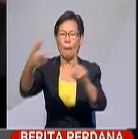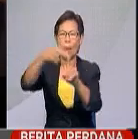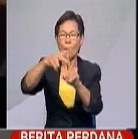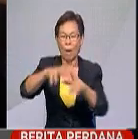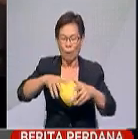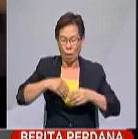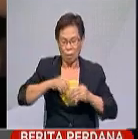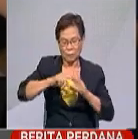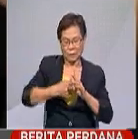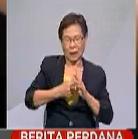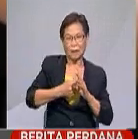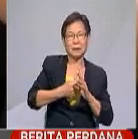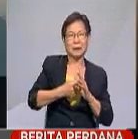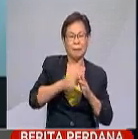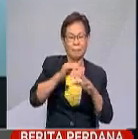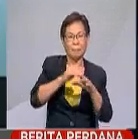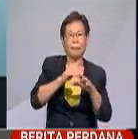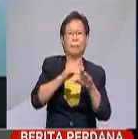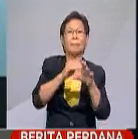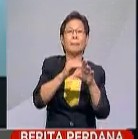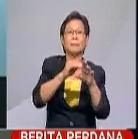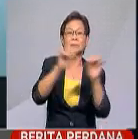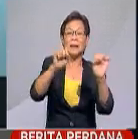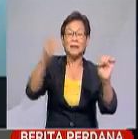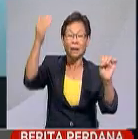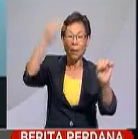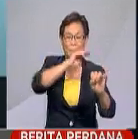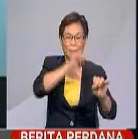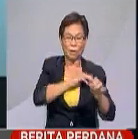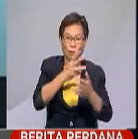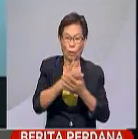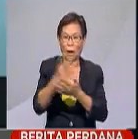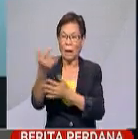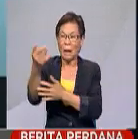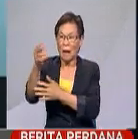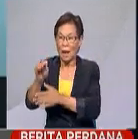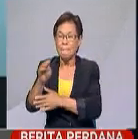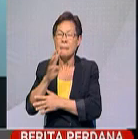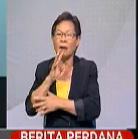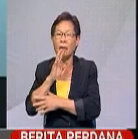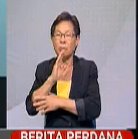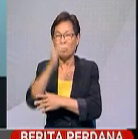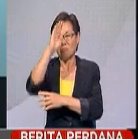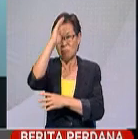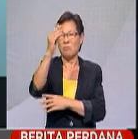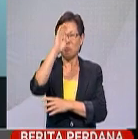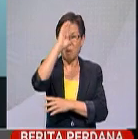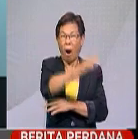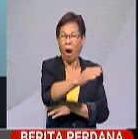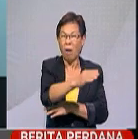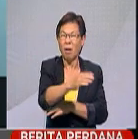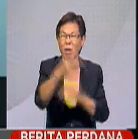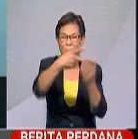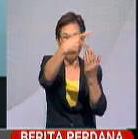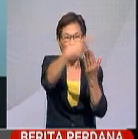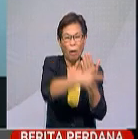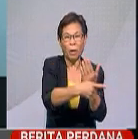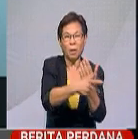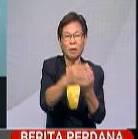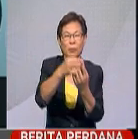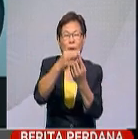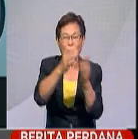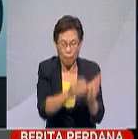diterima sejak ia dilancarkan Selasa lalu. Menteri Kewangan Lim Guan Eng turut menafikan tomahan kononnya program itu adalah